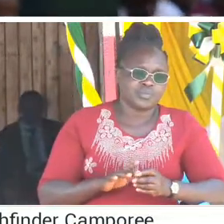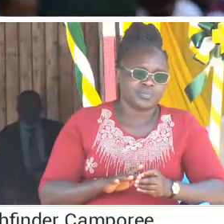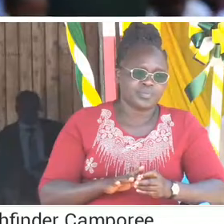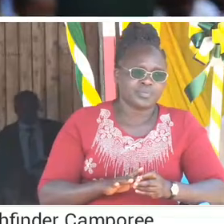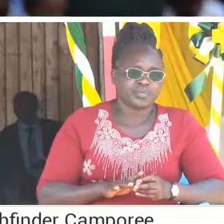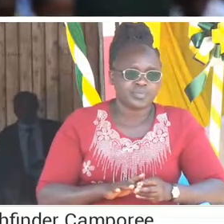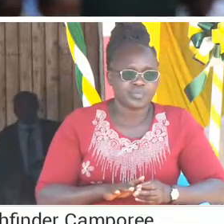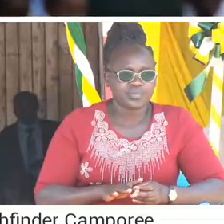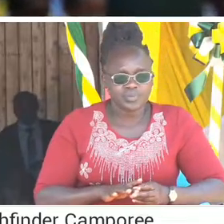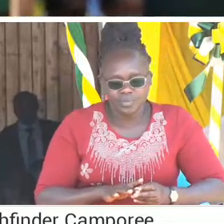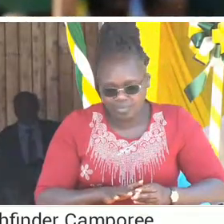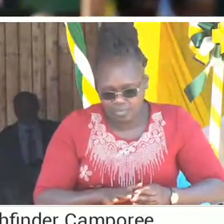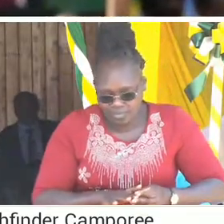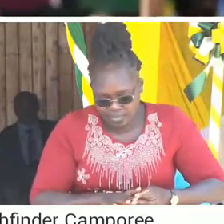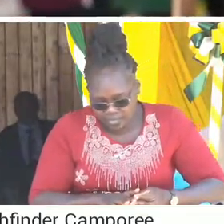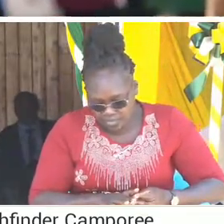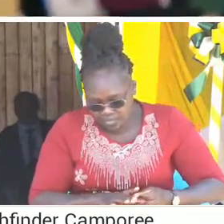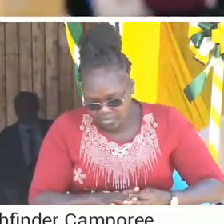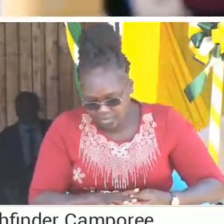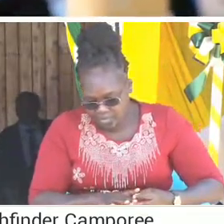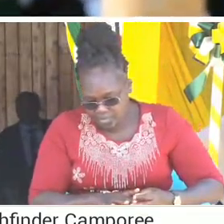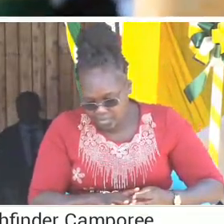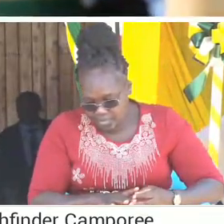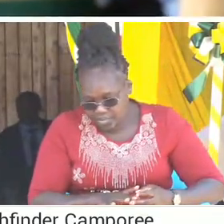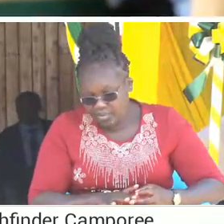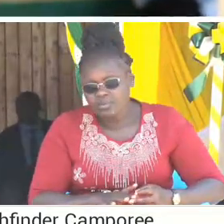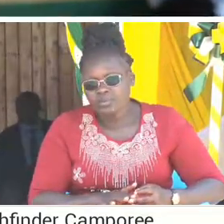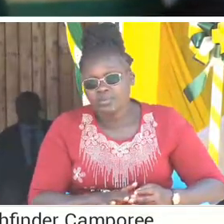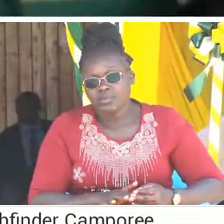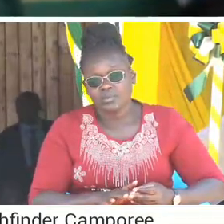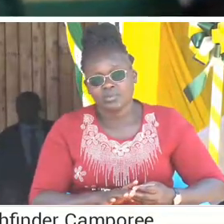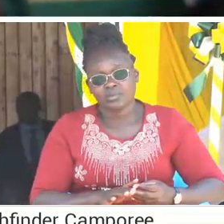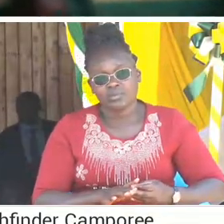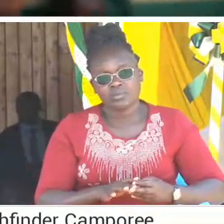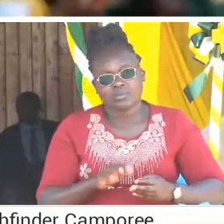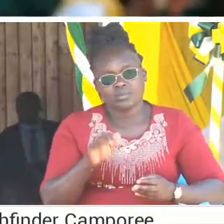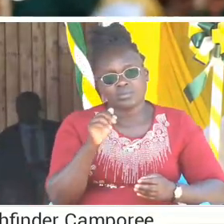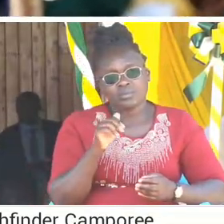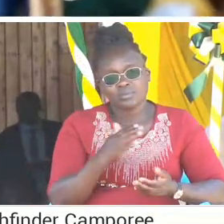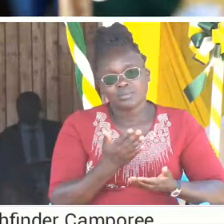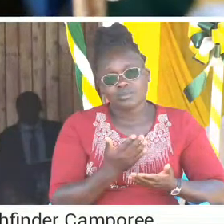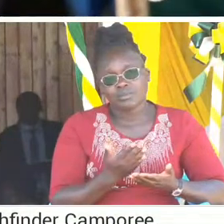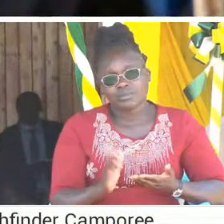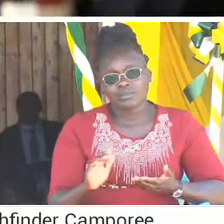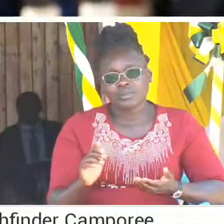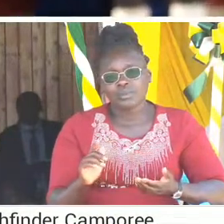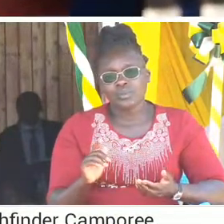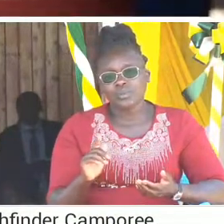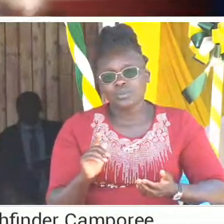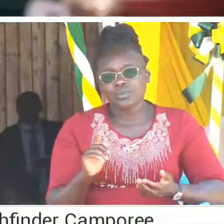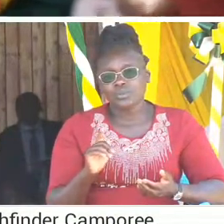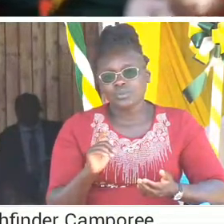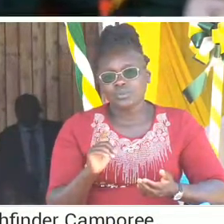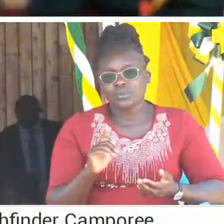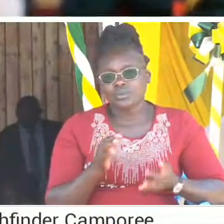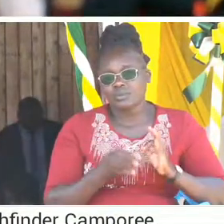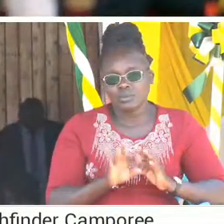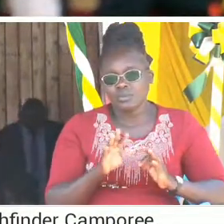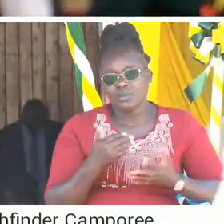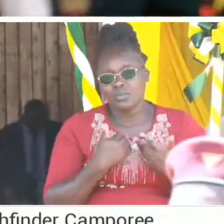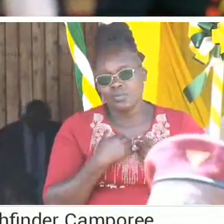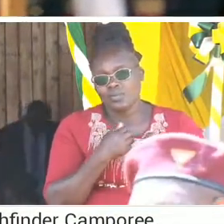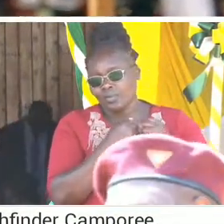bila Yesu wakitengenezewa kashfa zinawaua na sukari, wakitengenezewa kashfa zinawaua na